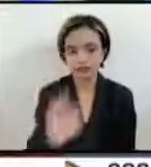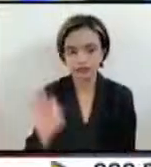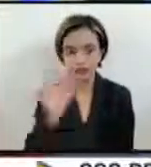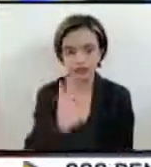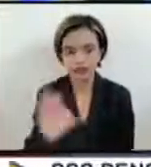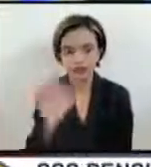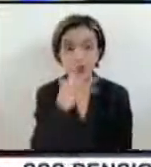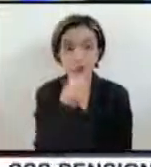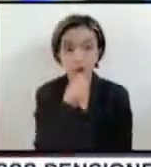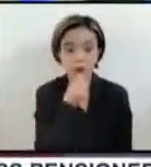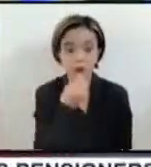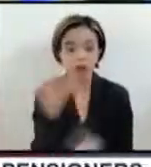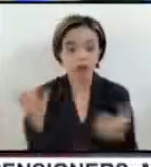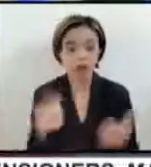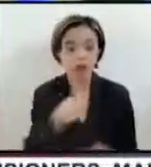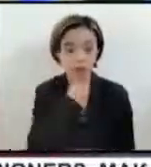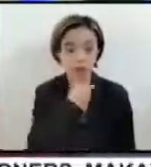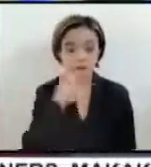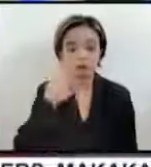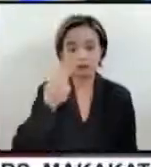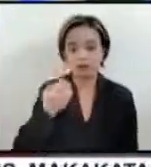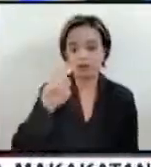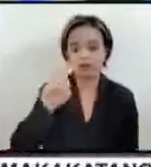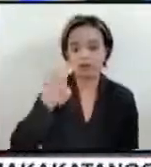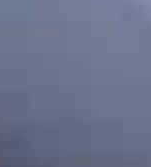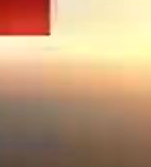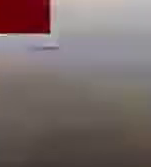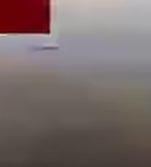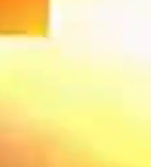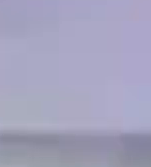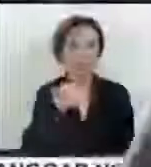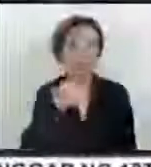Noel Talakay live. Noel, kamusta dyan?